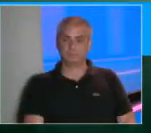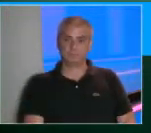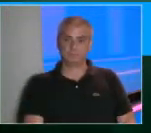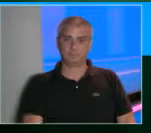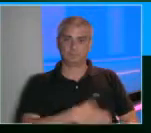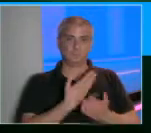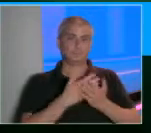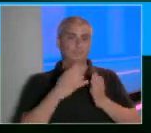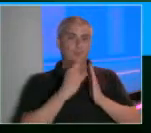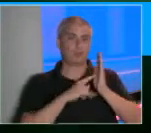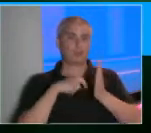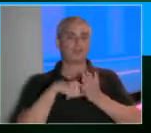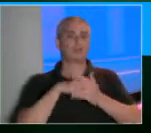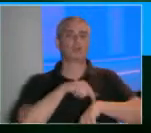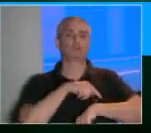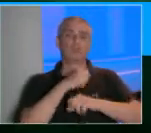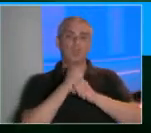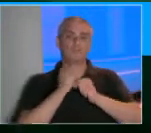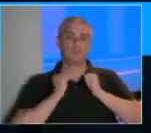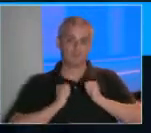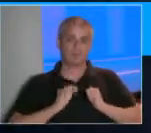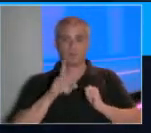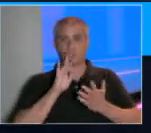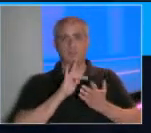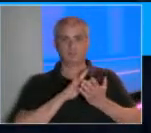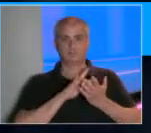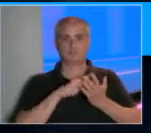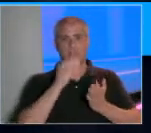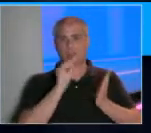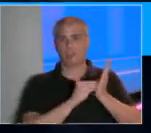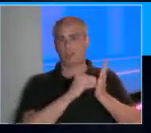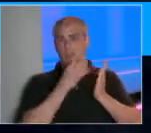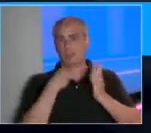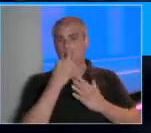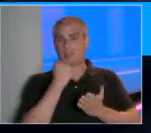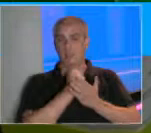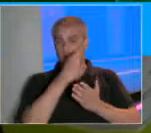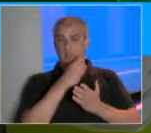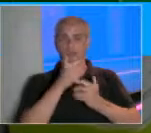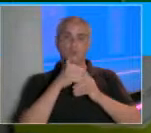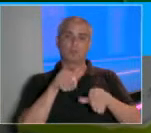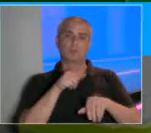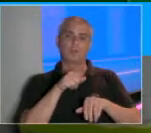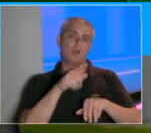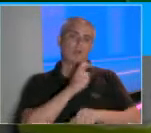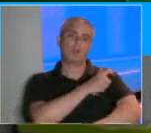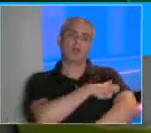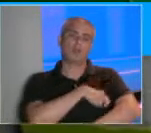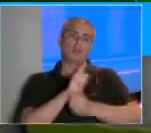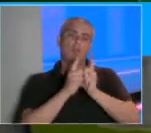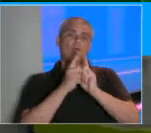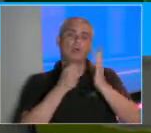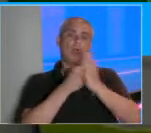הצעת חוק לתיקון חוק שעות העבודה ובמנוחה, שם נמצא גם ההיתר הזה, שבו תוגבל אורך התורנות של